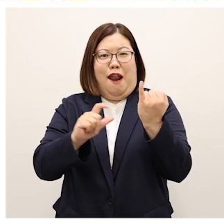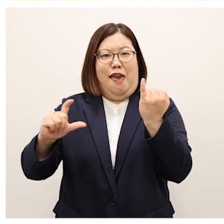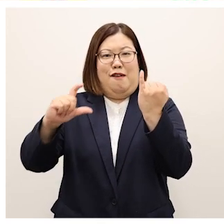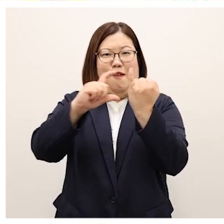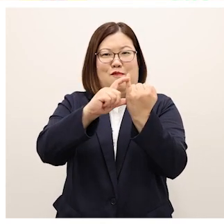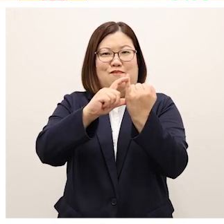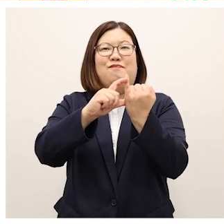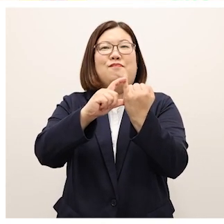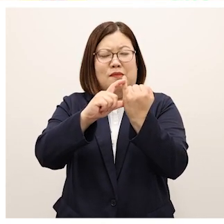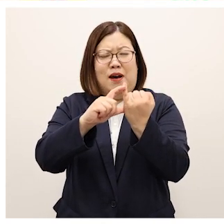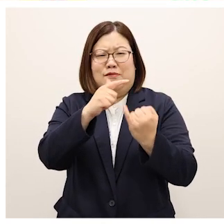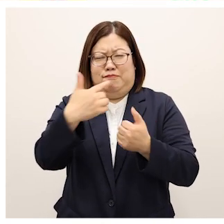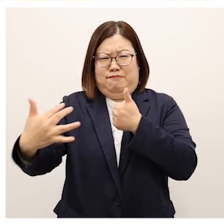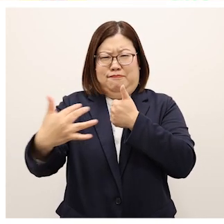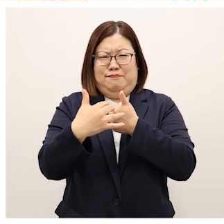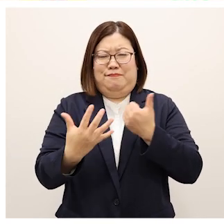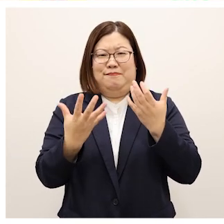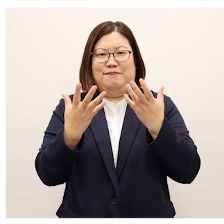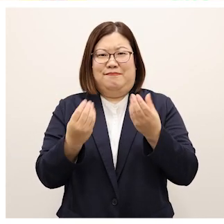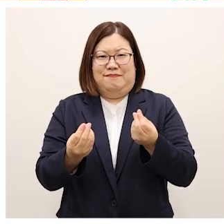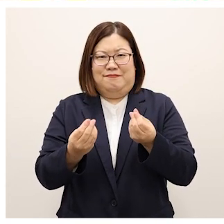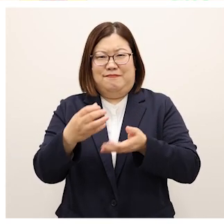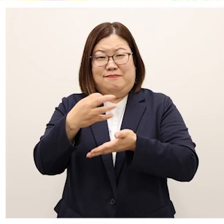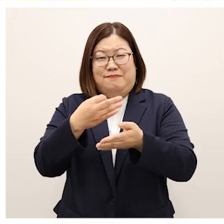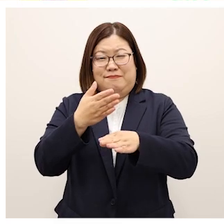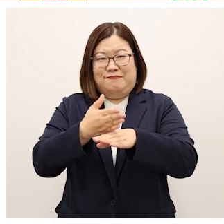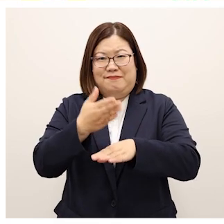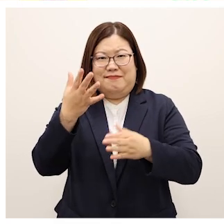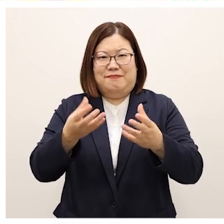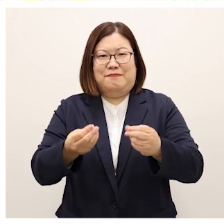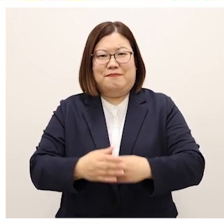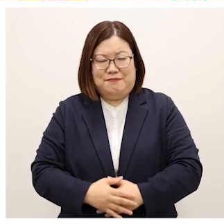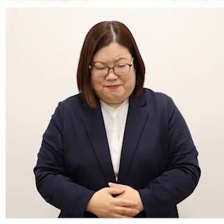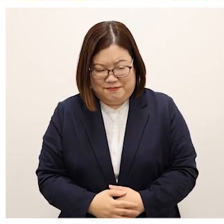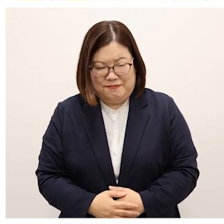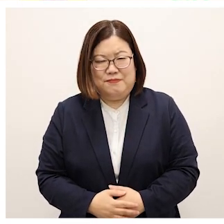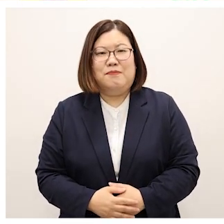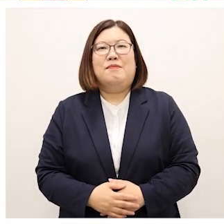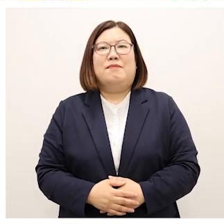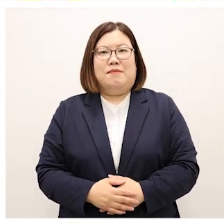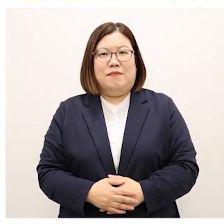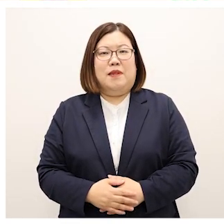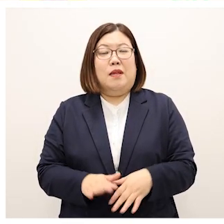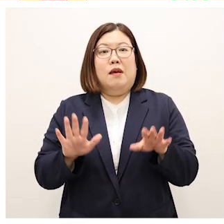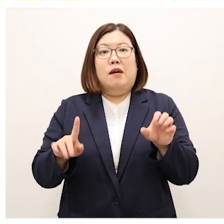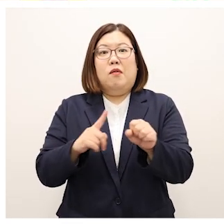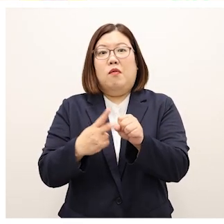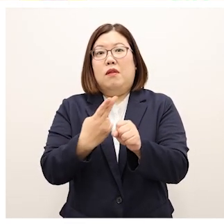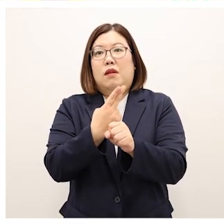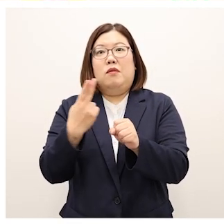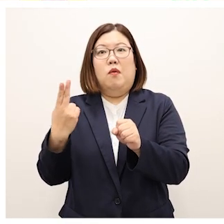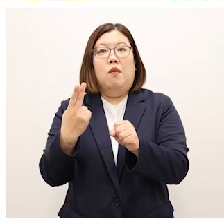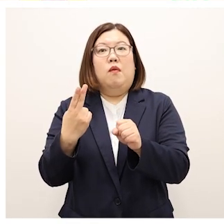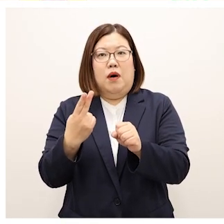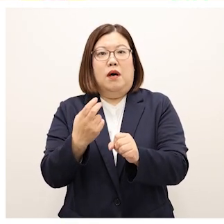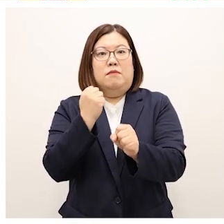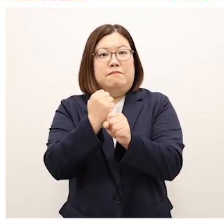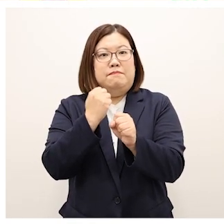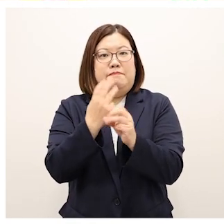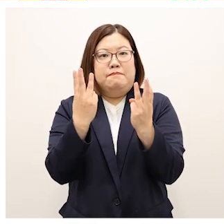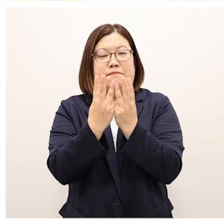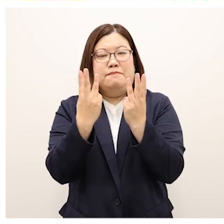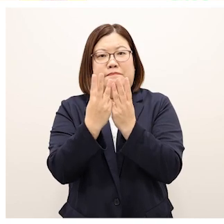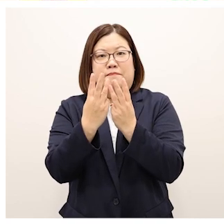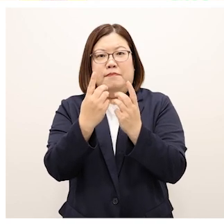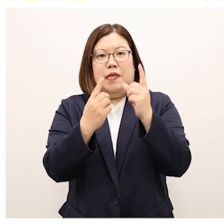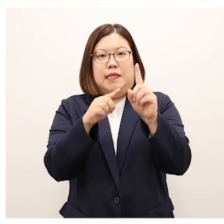酎土浦レンコンは大変ご好評をいただきました。ありがとうございました。今年度は製